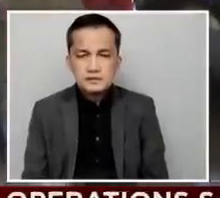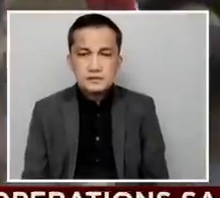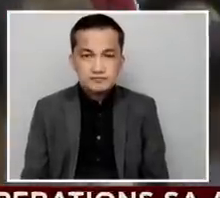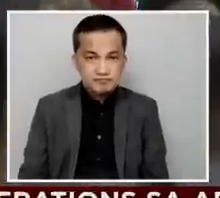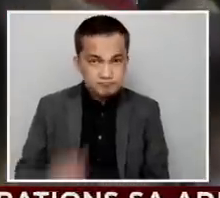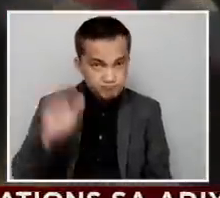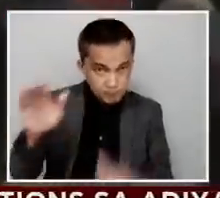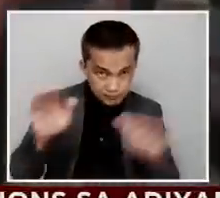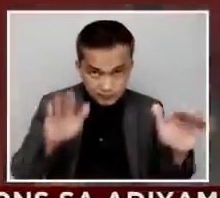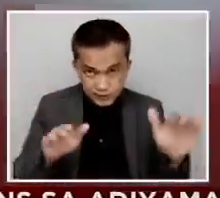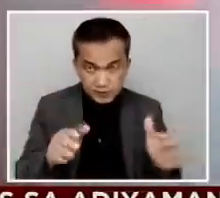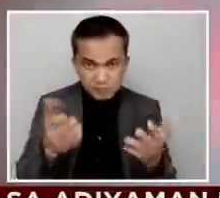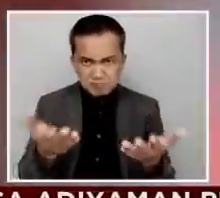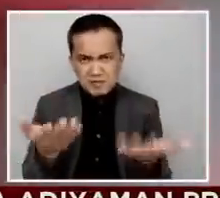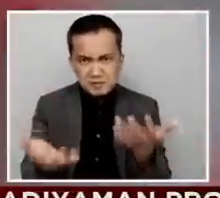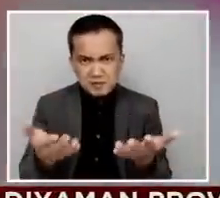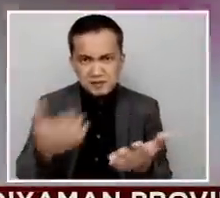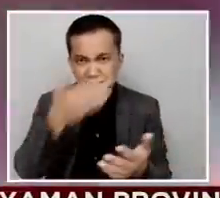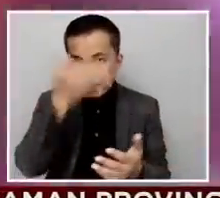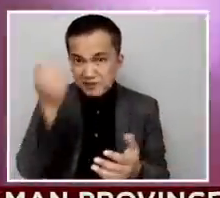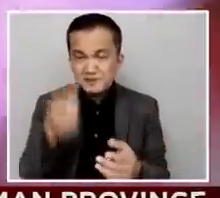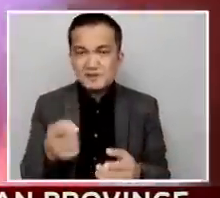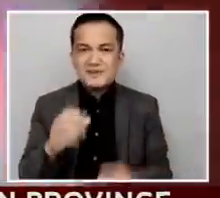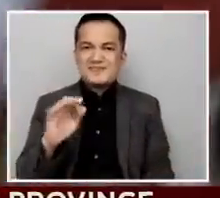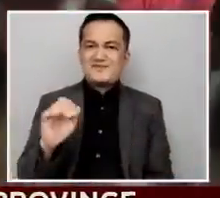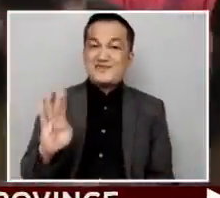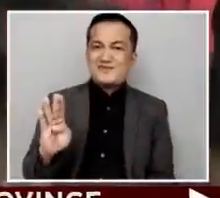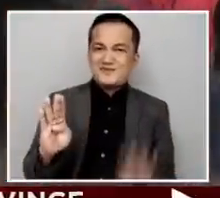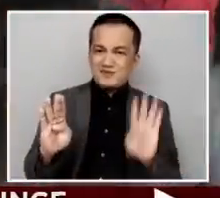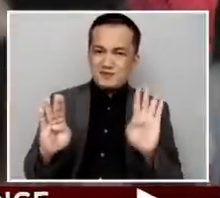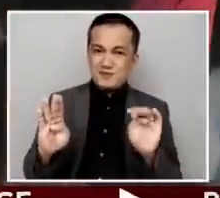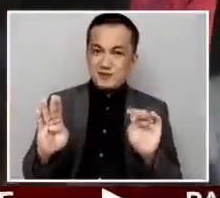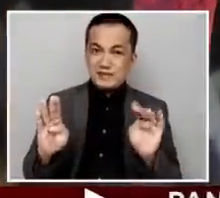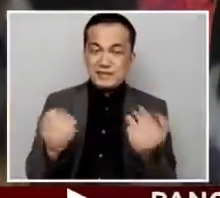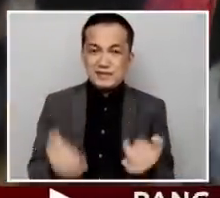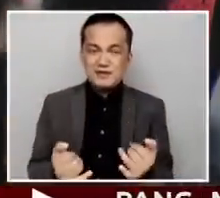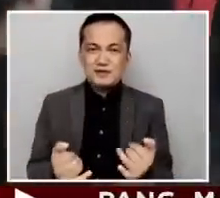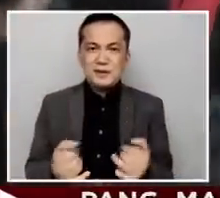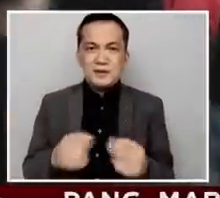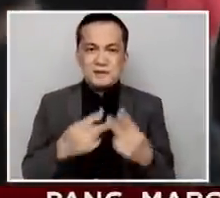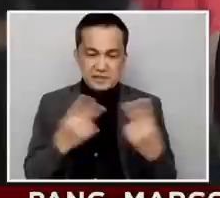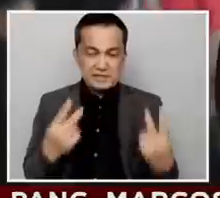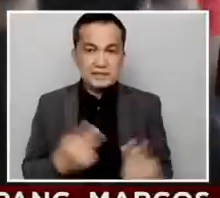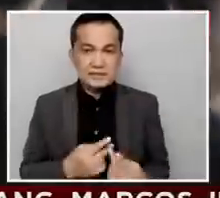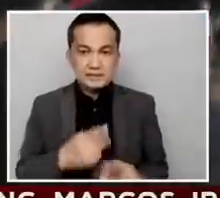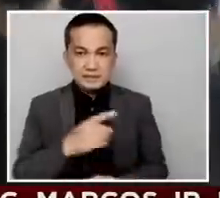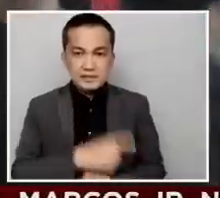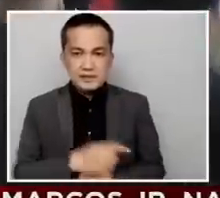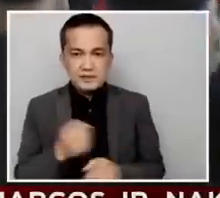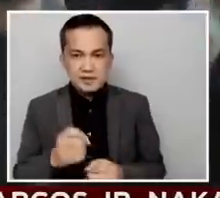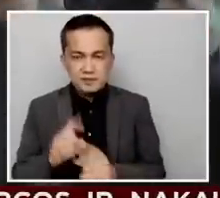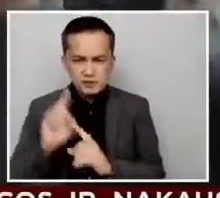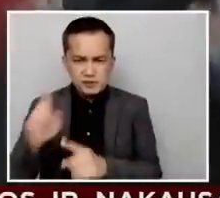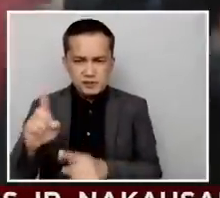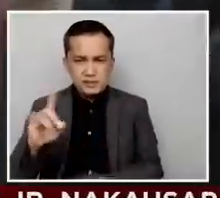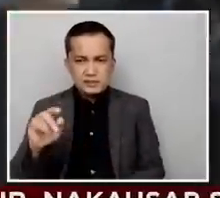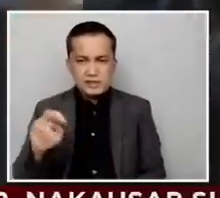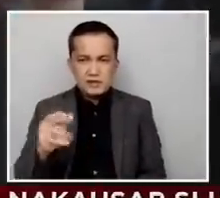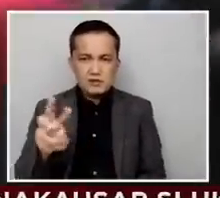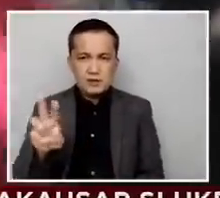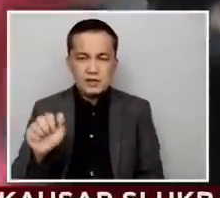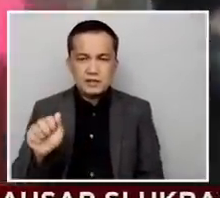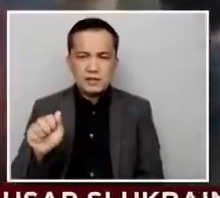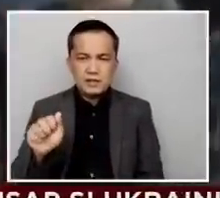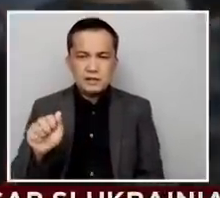Kabayan, baka nakalimutan nyo, February 14 po ngayon, Valentine's Day. At marami pa rin nasa dangwa sa Maynila para humabol